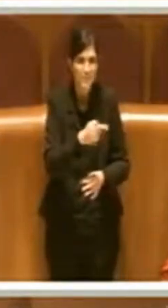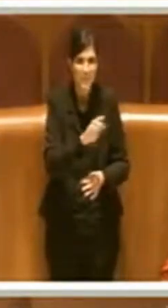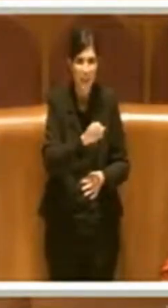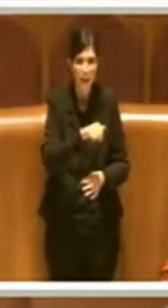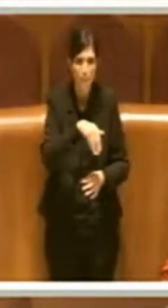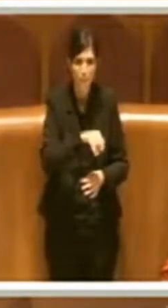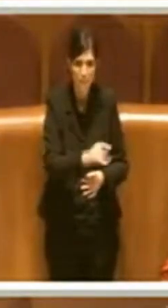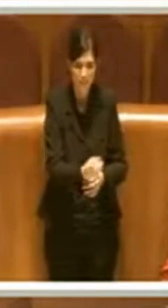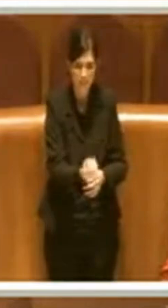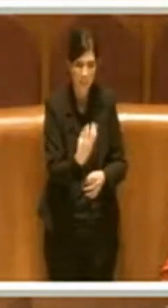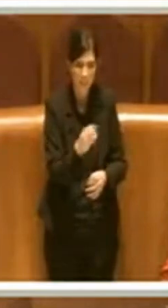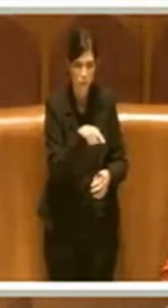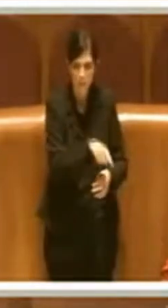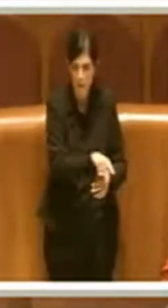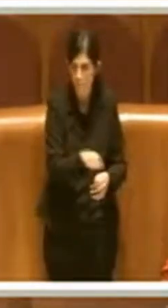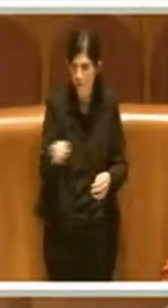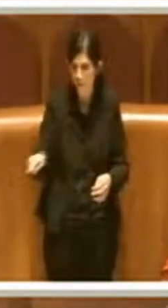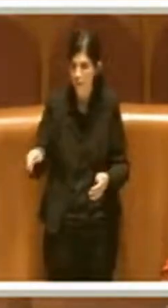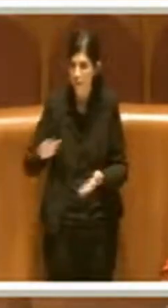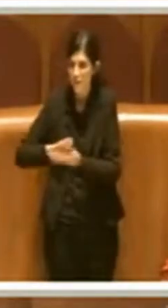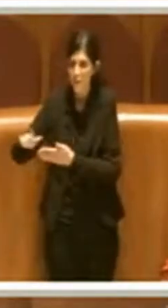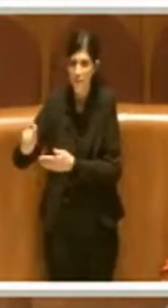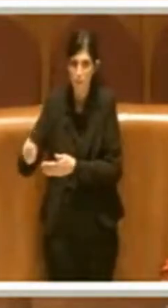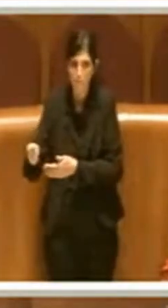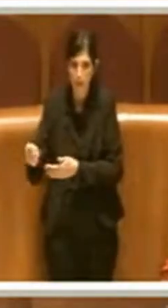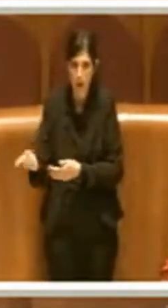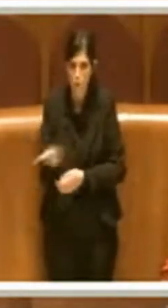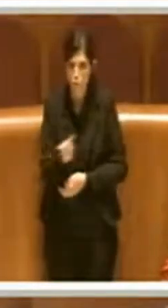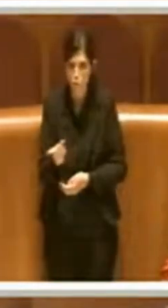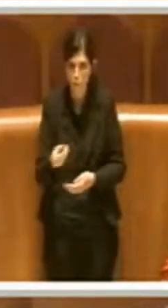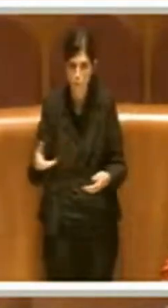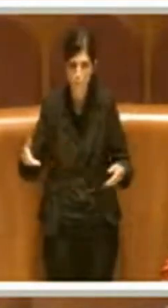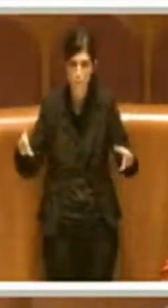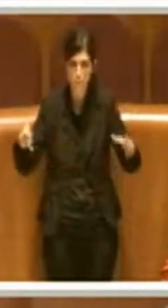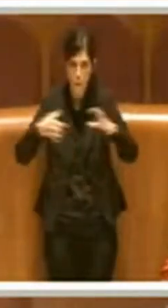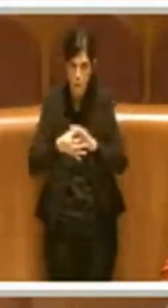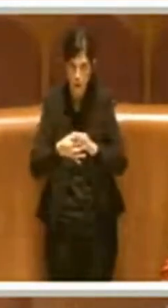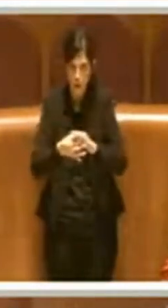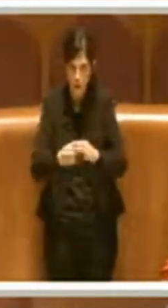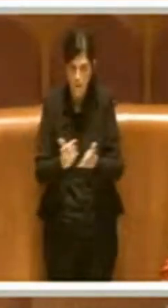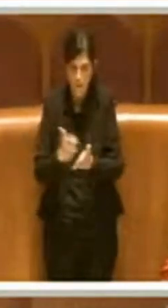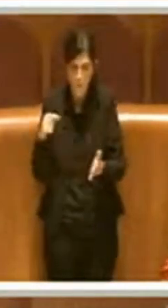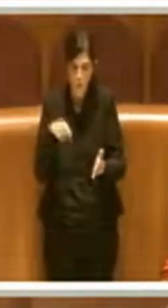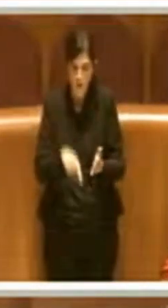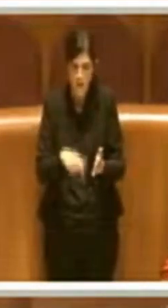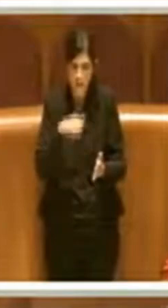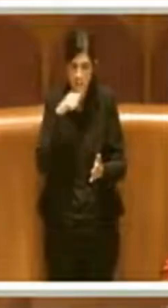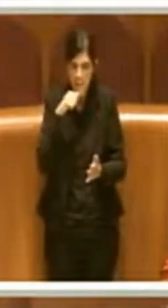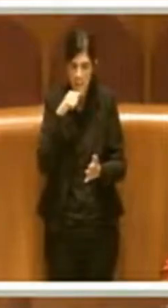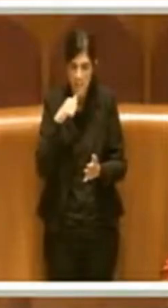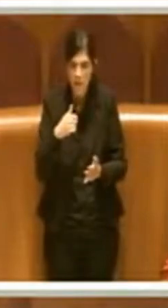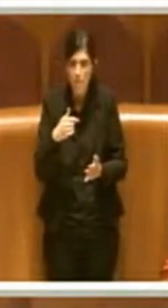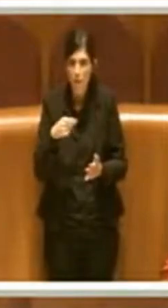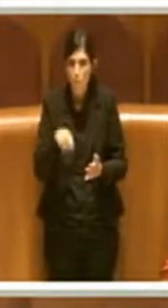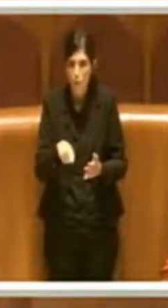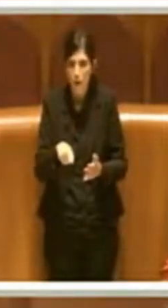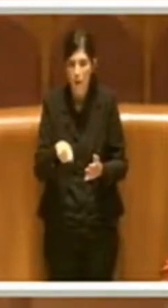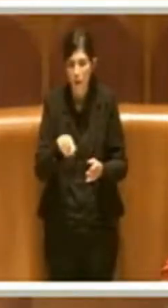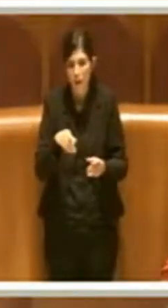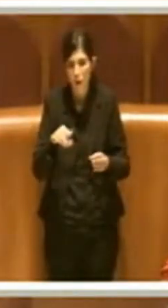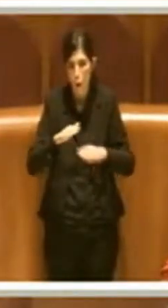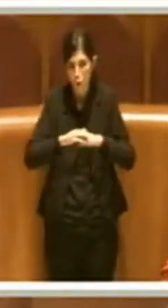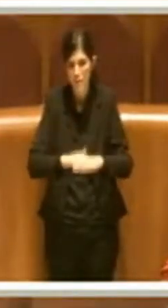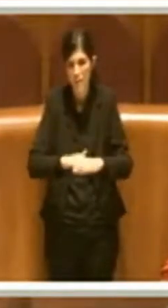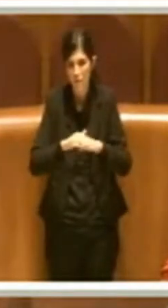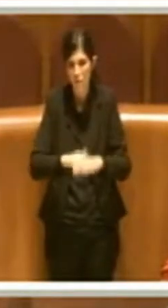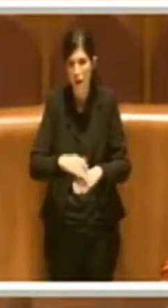anche come occasione di riqualificazione e di rigenerazione di tutti i beni culturali e storici che si